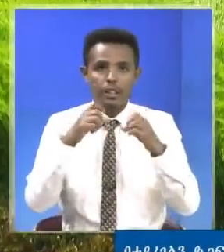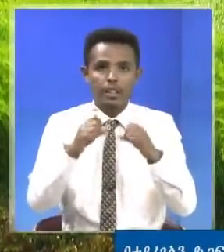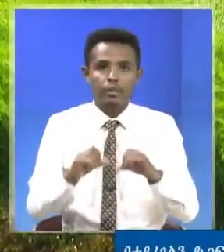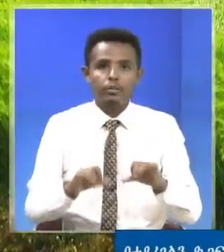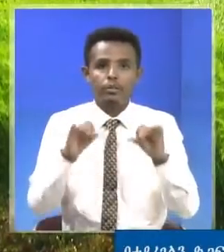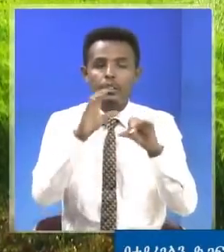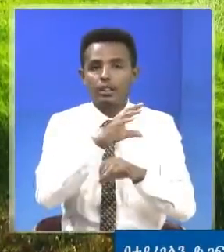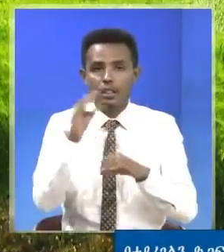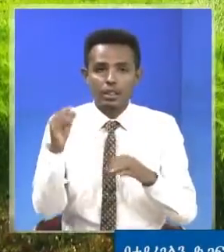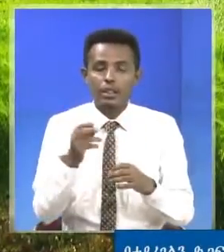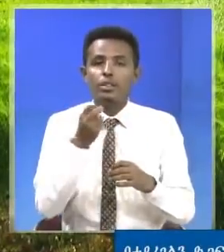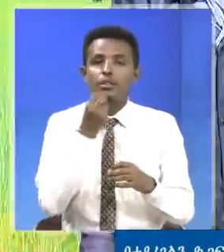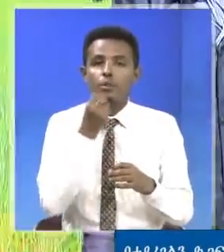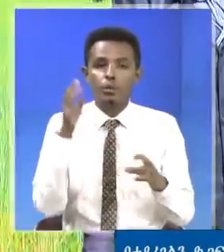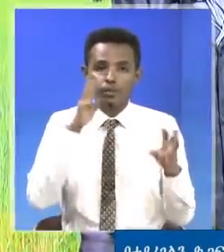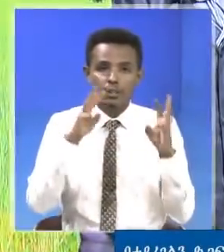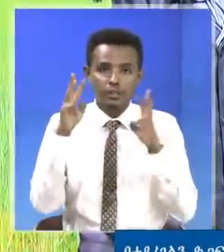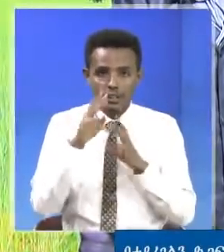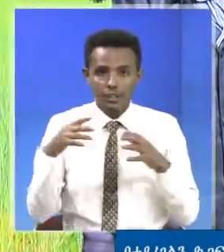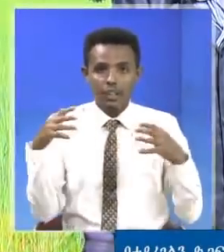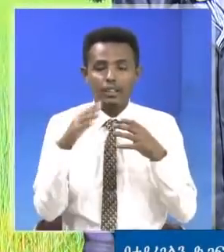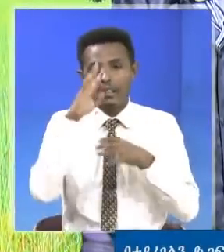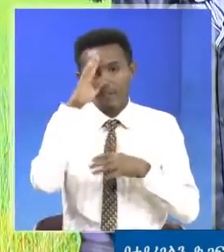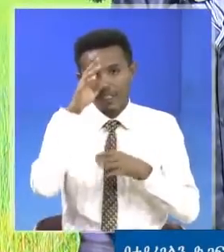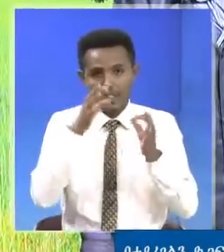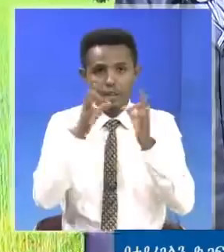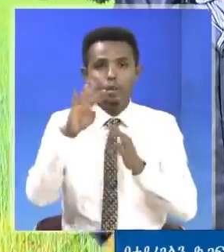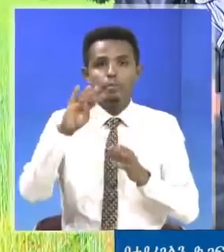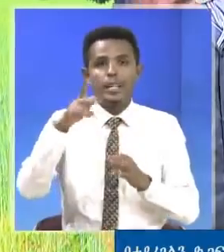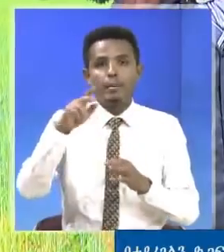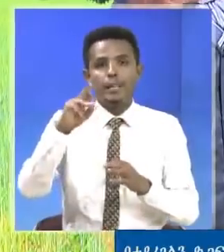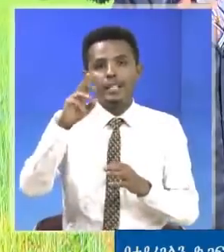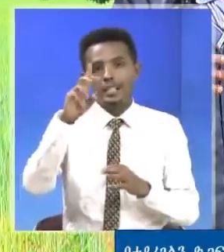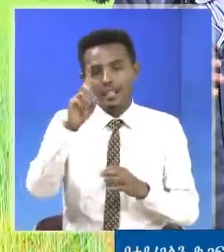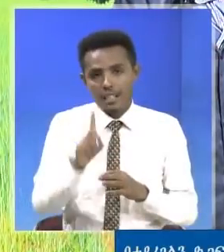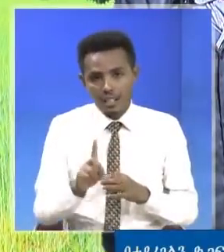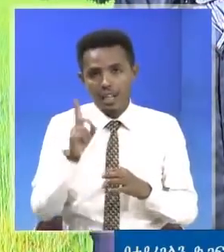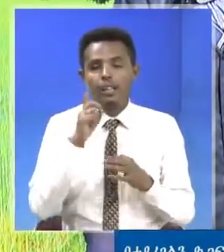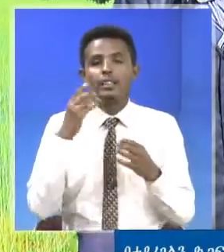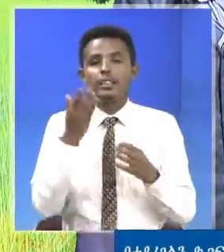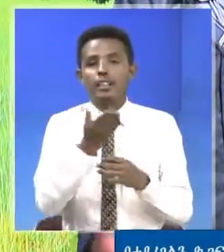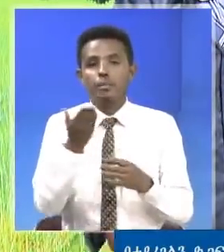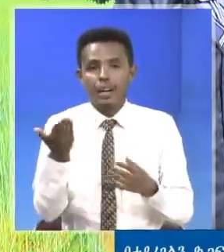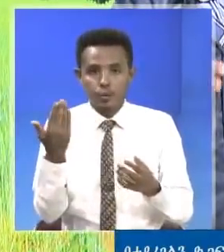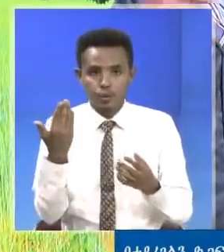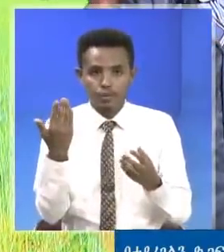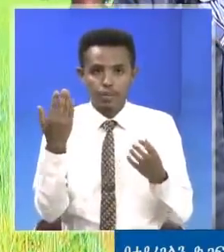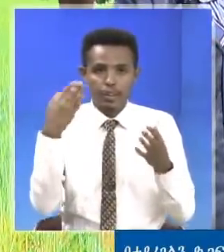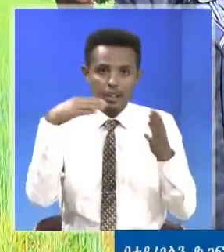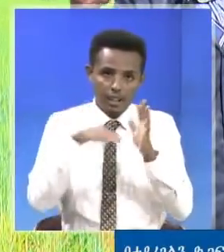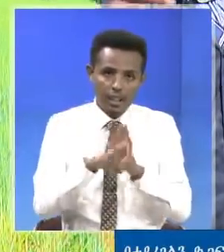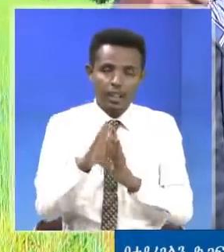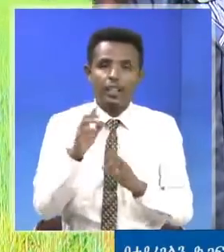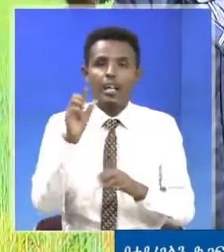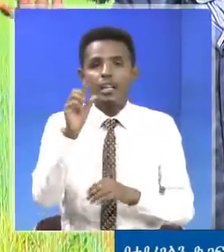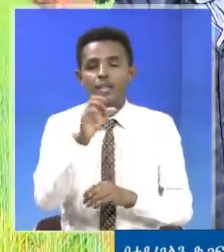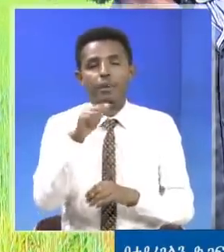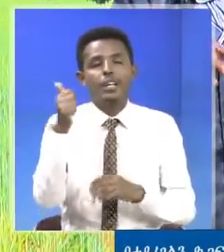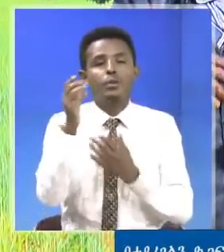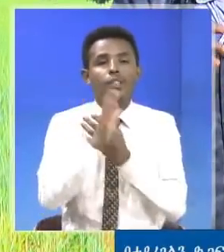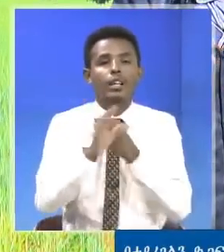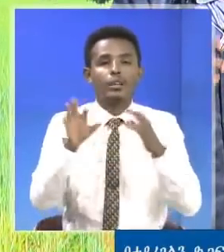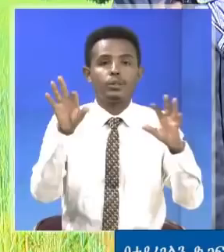ስጋት እንደፈጠረባቸው ተናግረዋል። ማዳበሪያ በጣም እጥረት አለ። ማዳበሪያ እዚህ ላይ እንኳን ግብዓቱ እያነሰ በሌሎች ሀገሮች ደግሞ ለቃቅመን